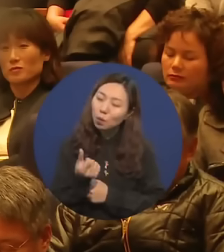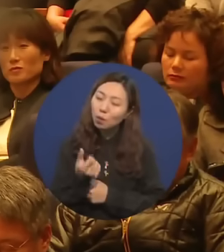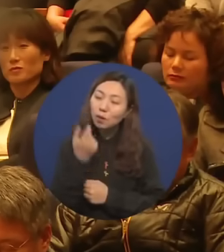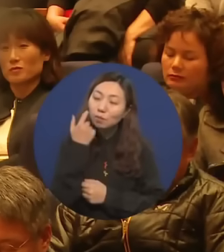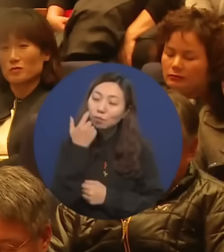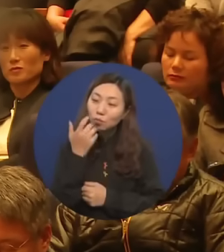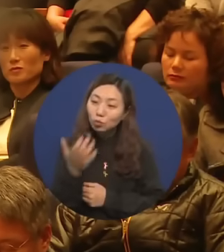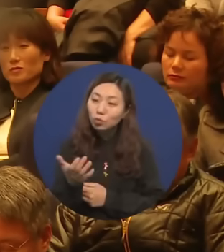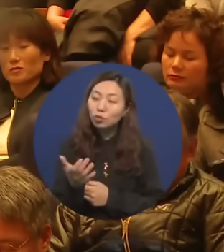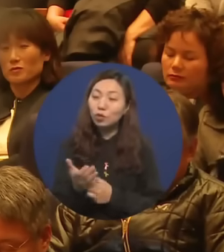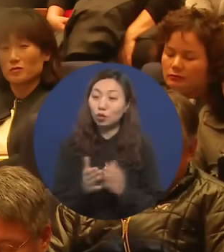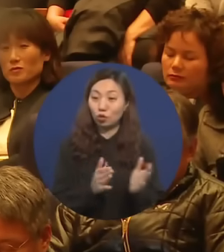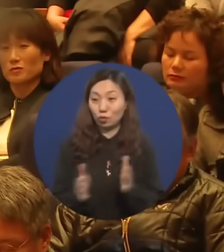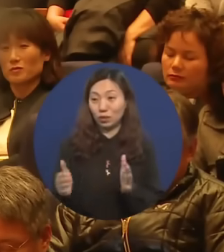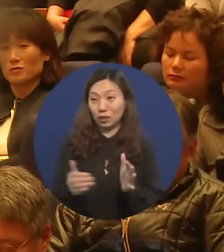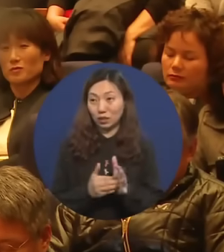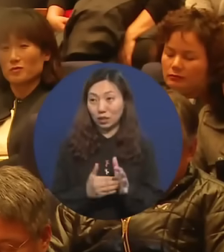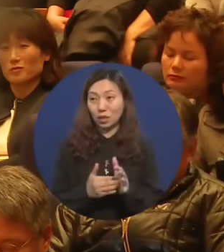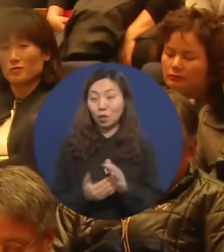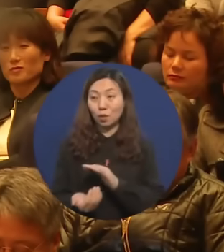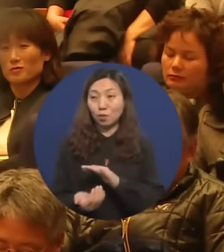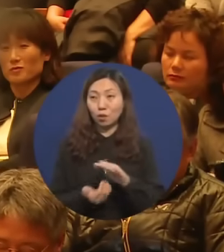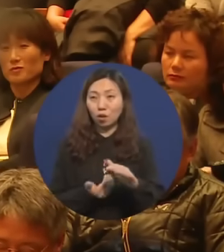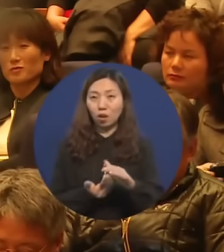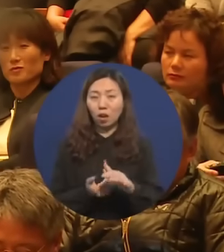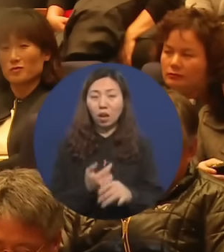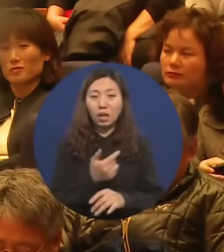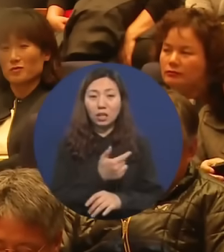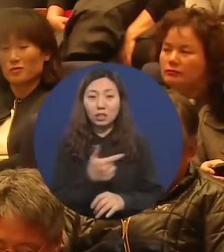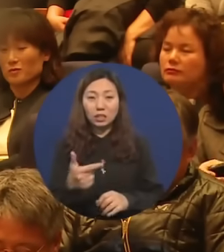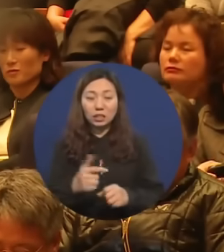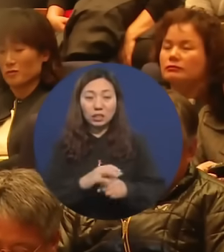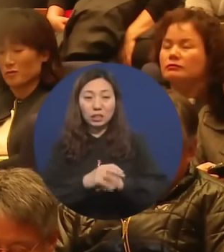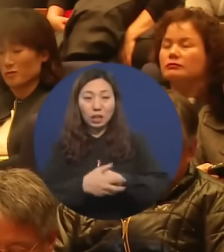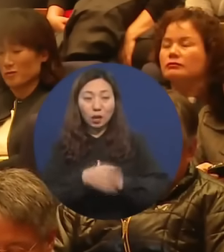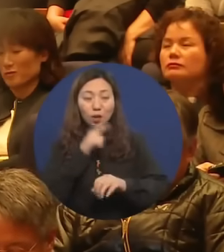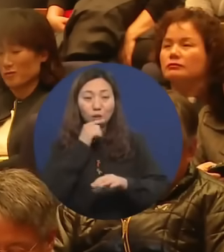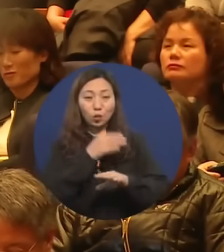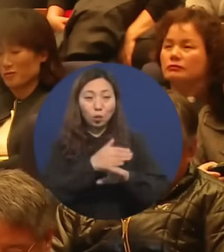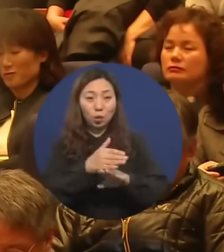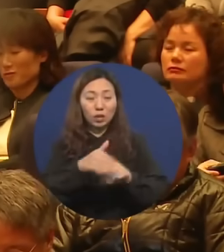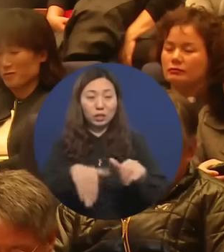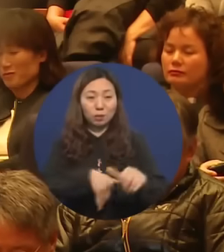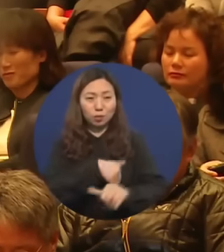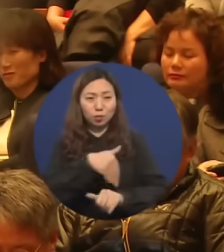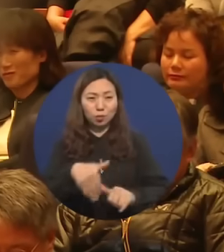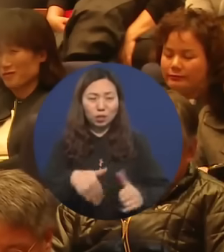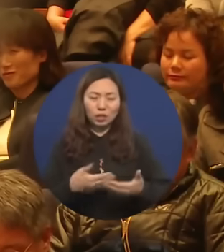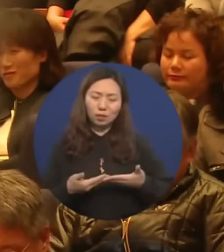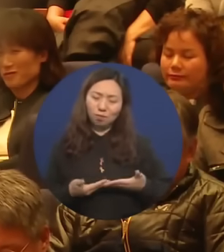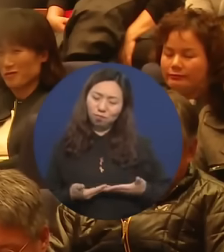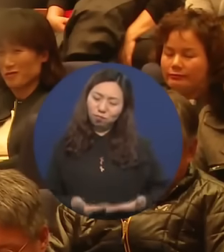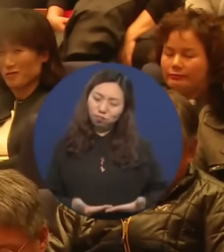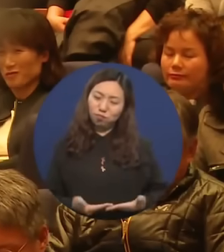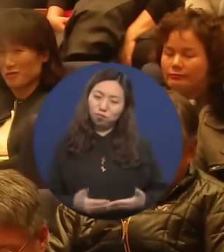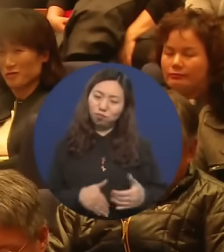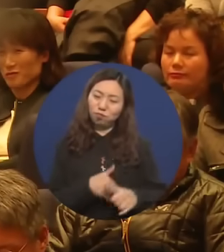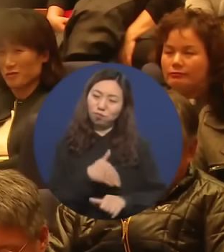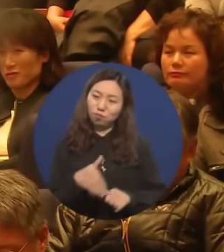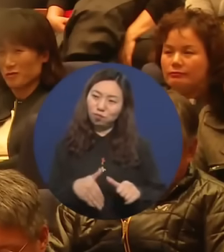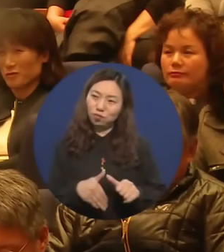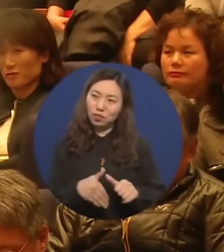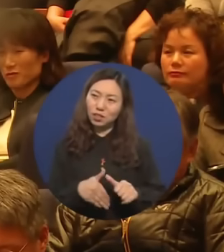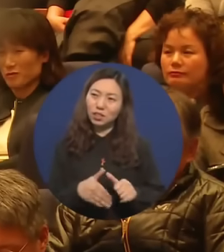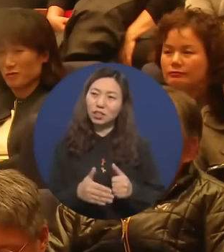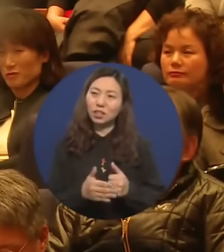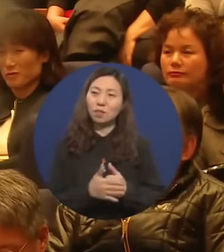준비했는데 앞쪽에서 너무 그 대외 정세나 통일 이야기로 너무 무거웠는데 이